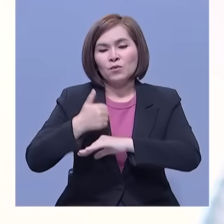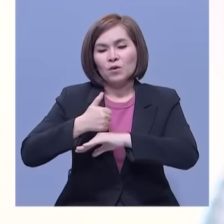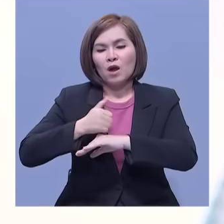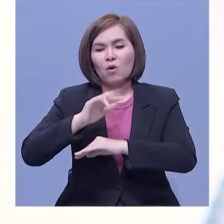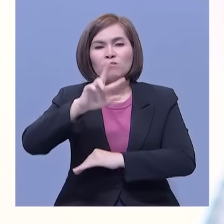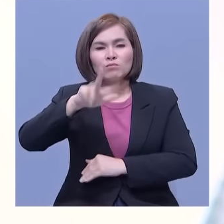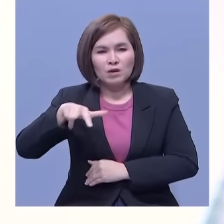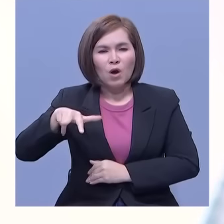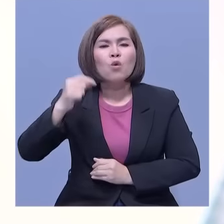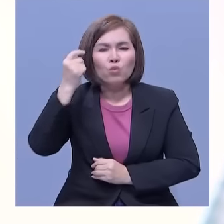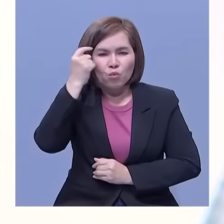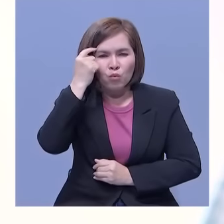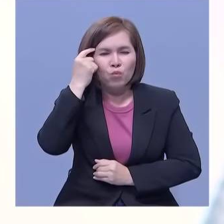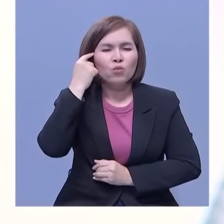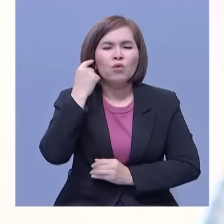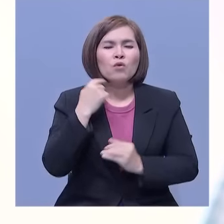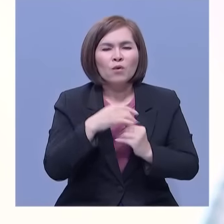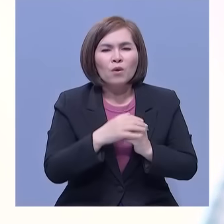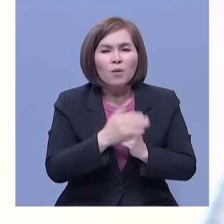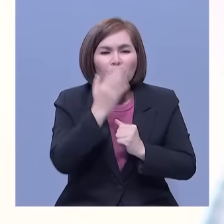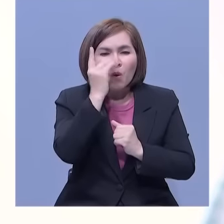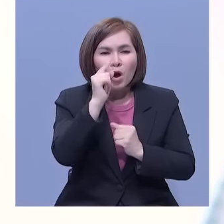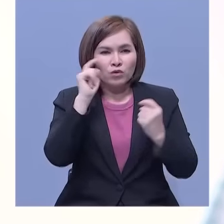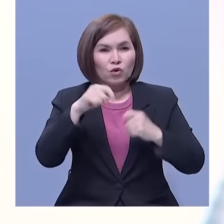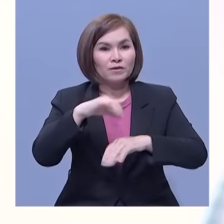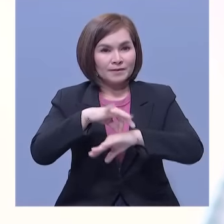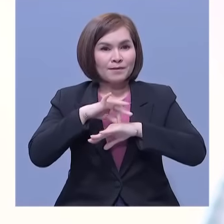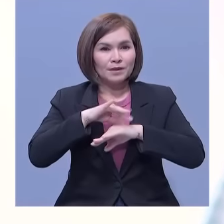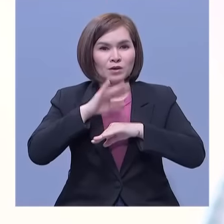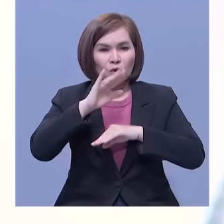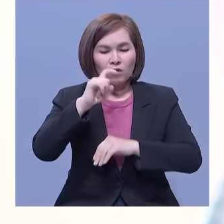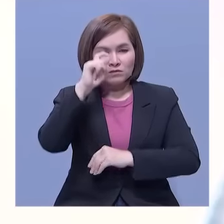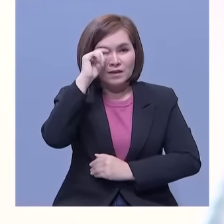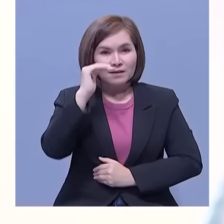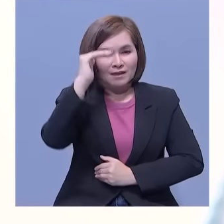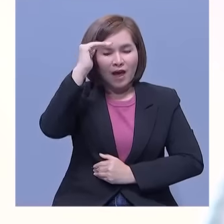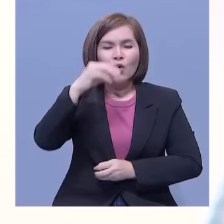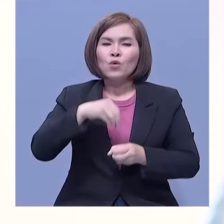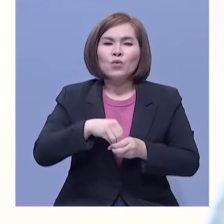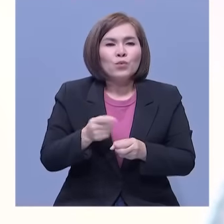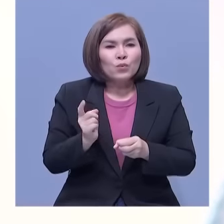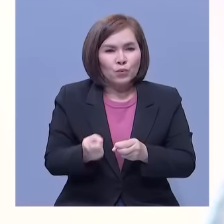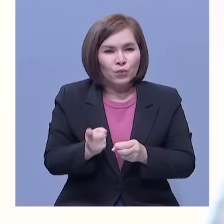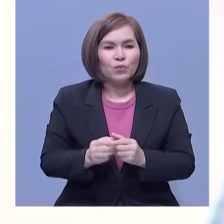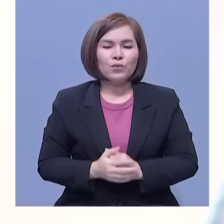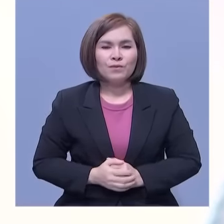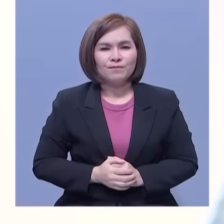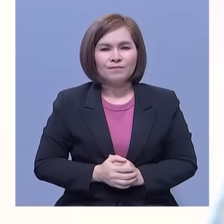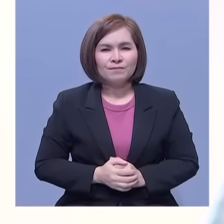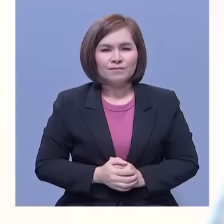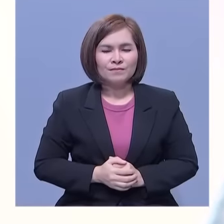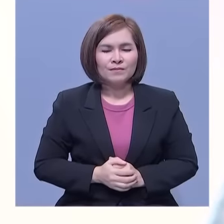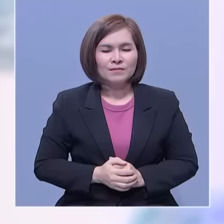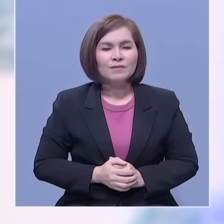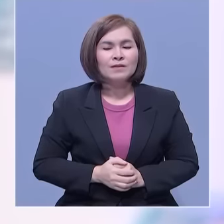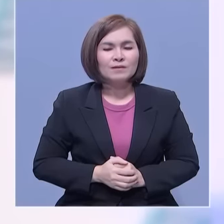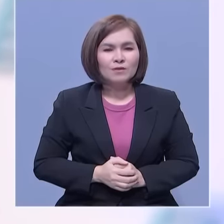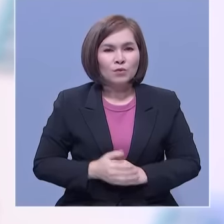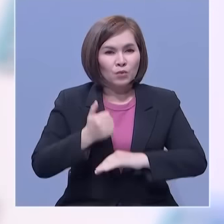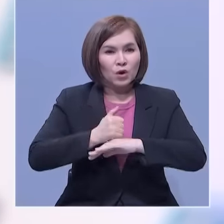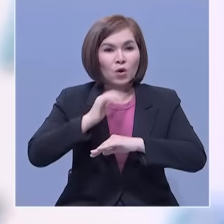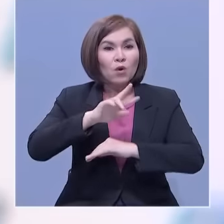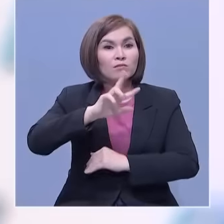รู้ครับเกมของฝ่ายนี้คือต้องรักษาเก้าอี้ของคุณเศรษฐาไว้ให้ได้มากที่สุดแต่นายใหญ่พรรคเพื่อไทยเขา